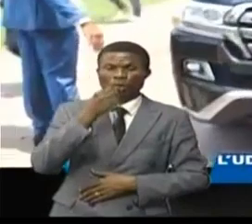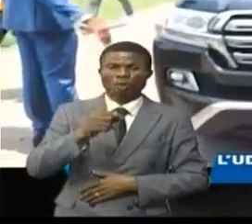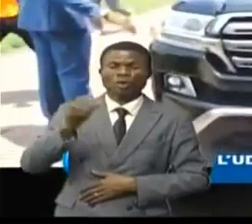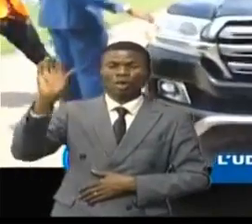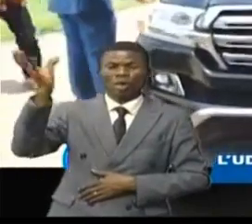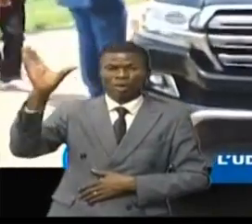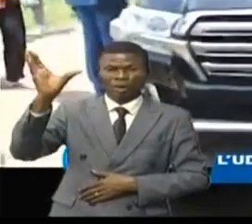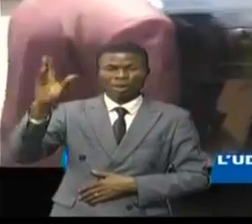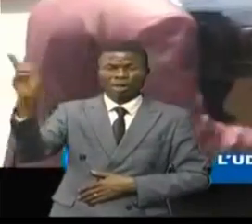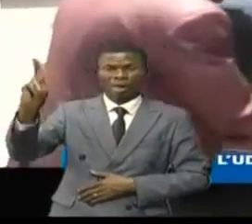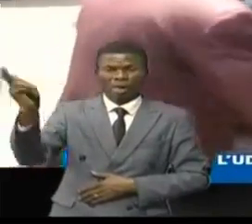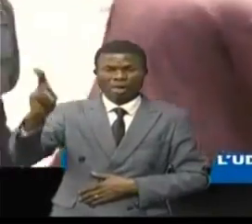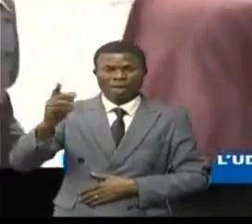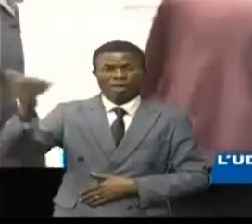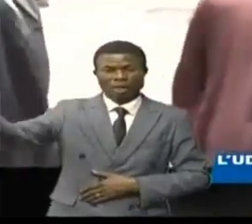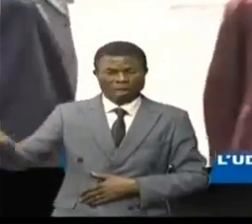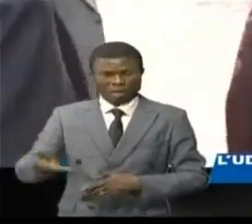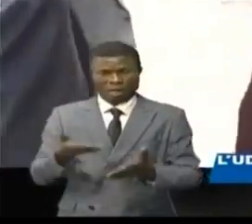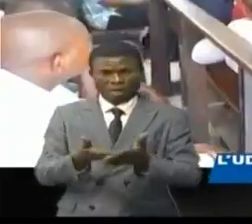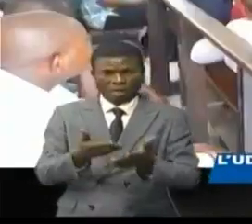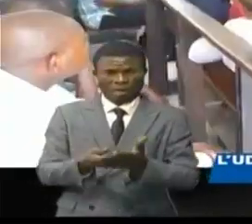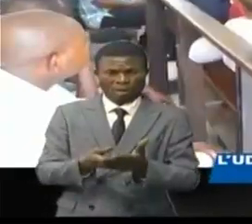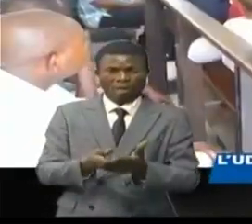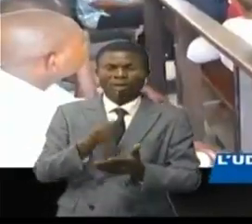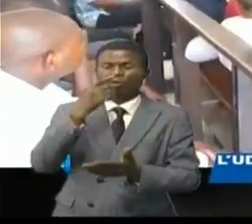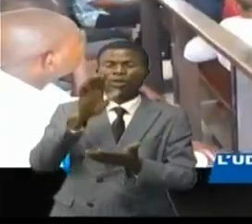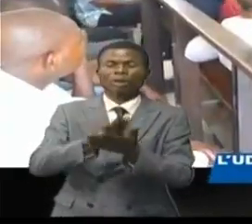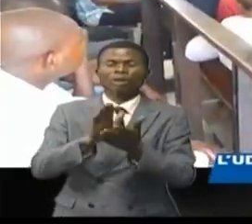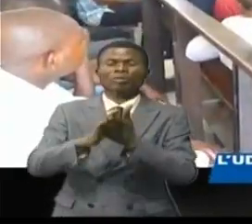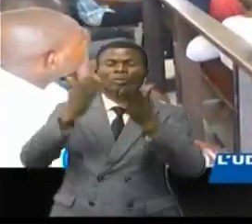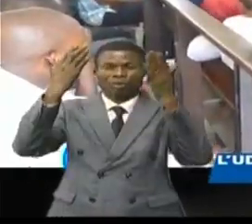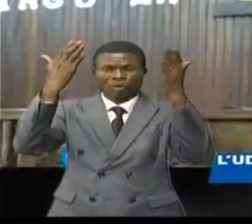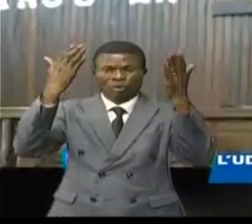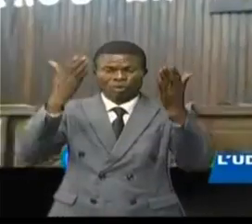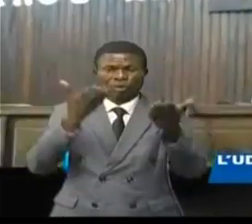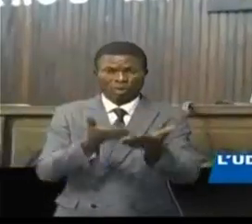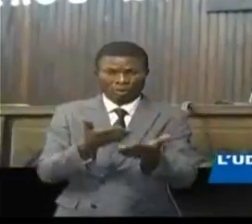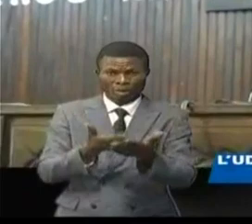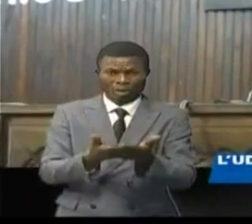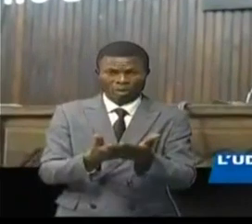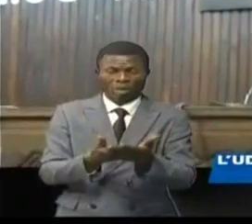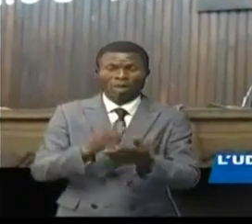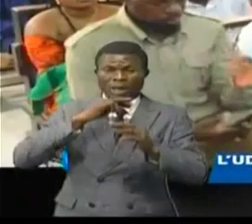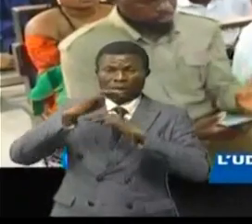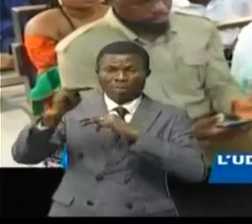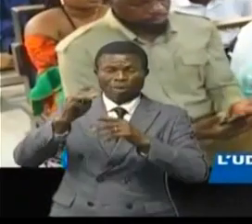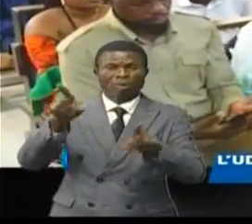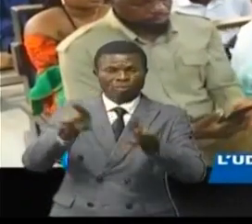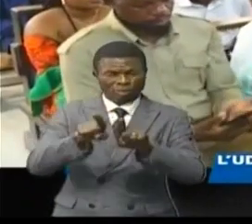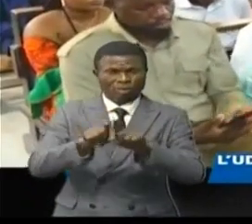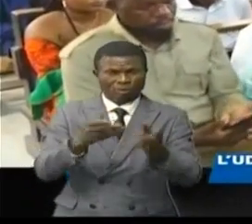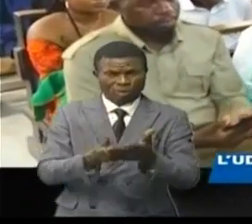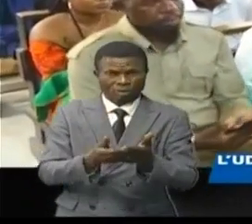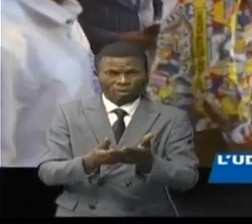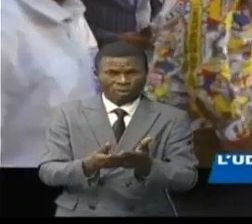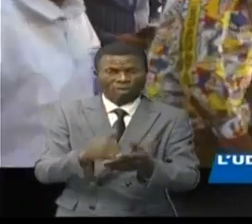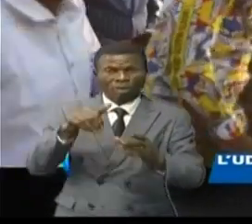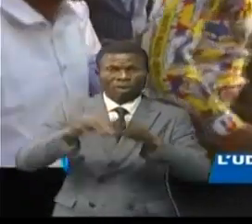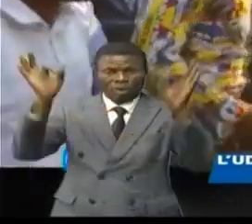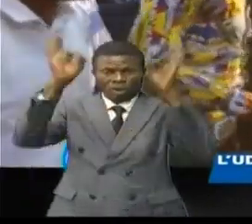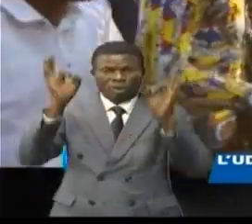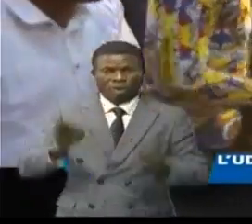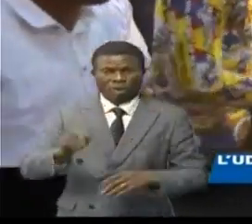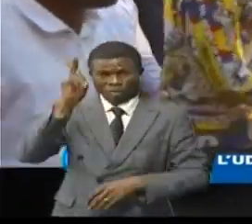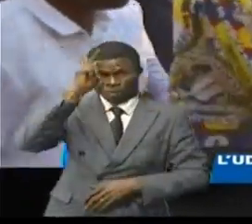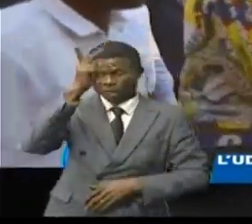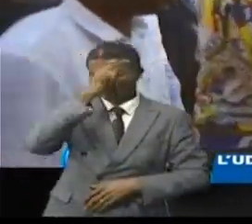aussi accueilli les membres de l'UDPS venir rendre grâce à l'Éternel. Ici aussi, les messages étaient les mêmes. Dans la Fédération de la Tchangou